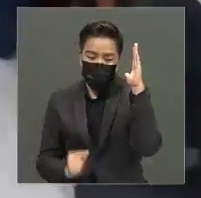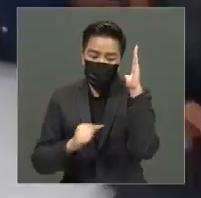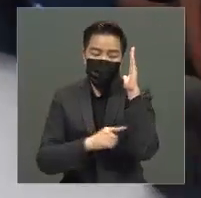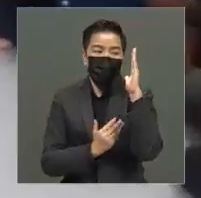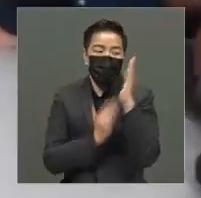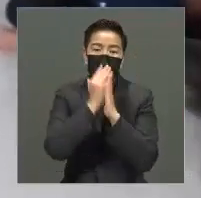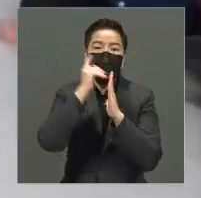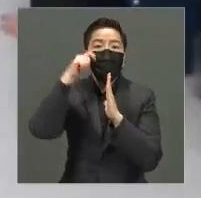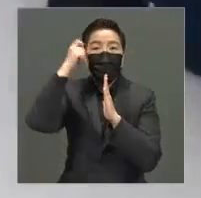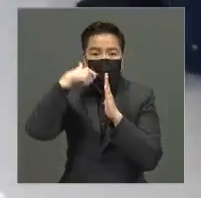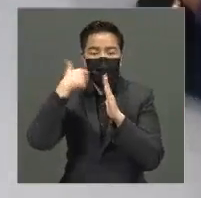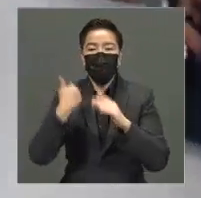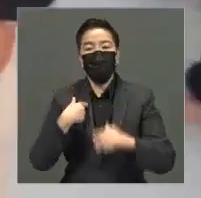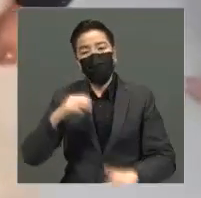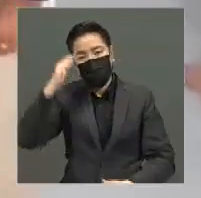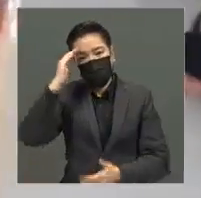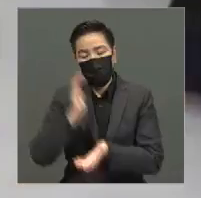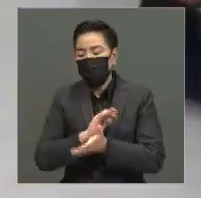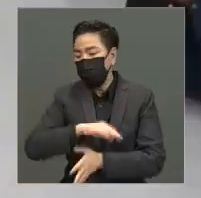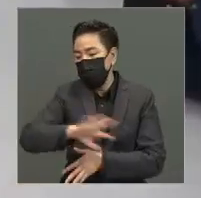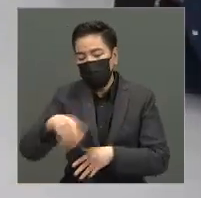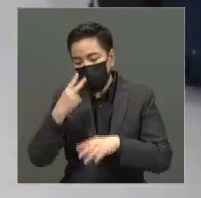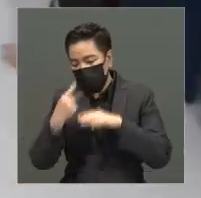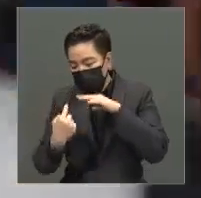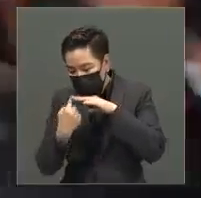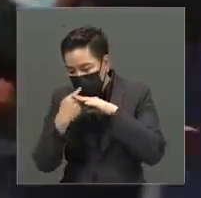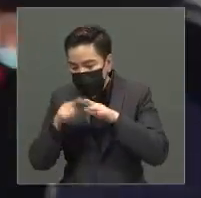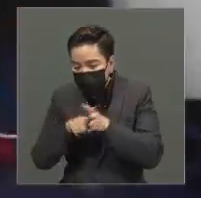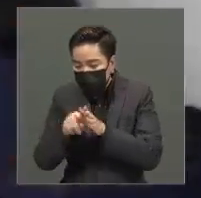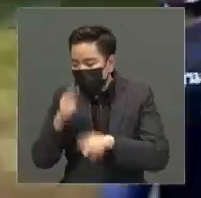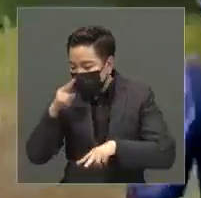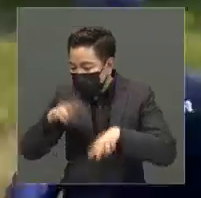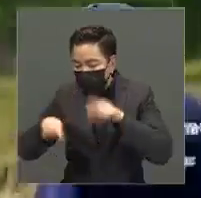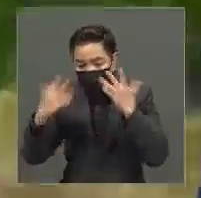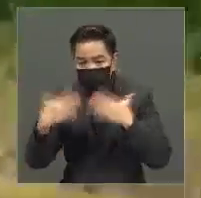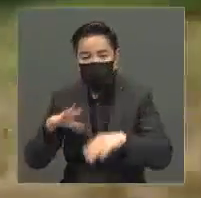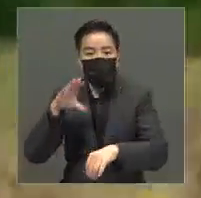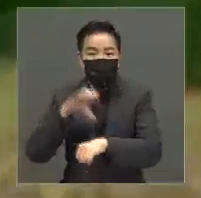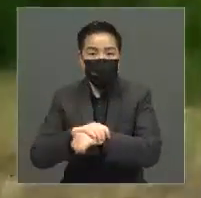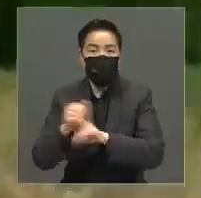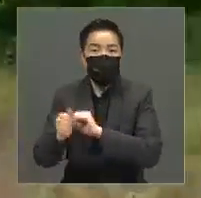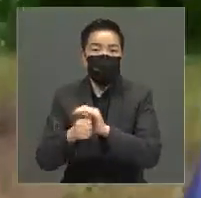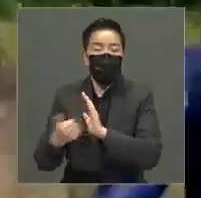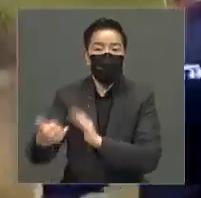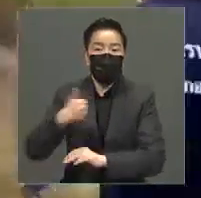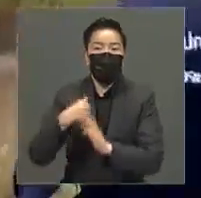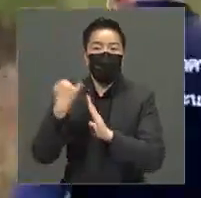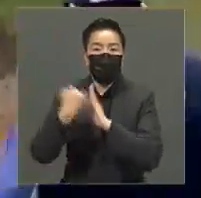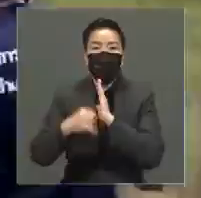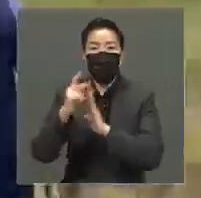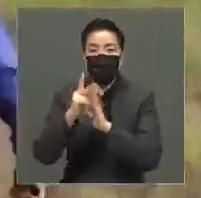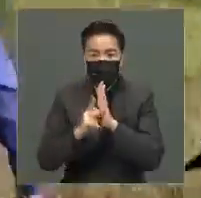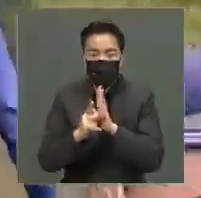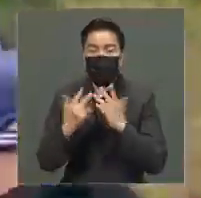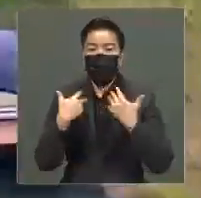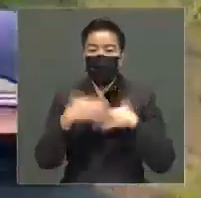ะครับเจ้าหน้าที่สภ.ควนมีดก็เลยนำทั้งหมดเนี่ยไปตรวจหาเชื้อโควิด19และดำเนินคดีลักลอบเข้าเมืองโดยผิดกฎหมายพ